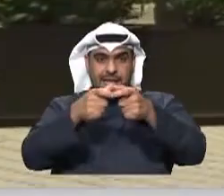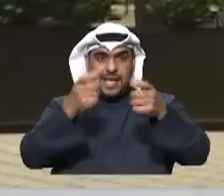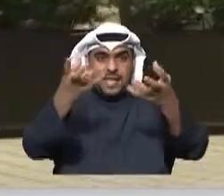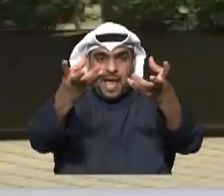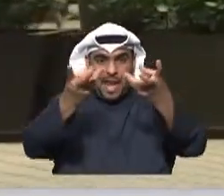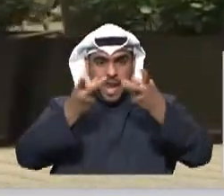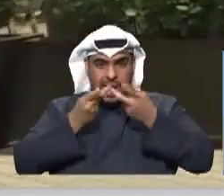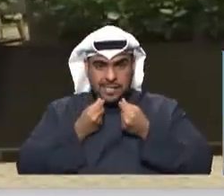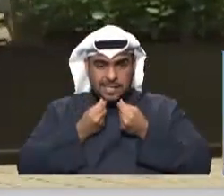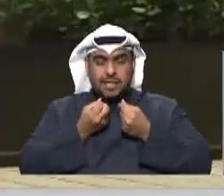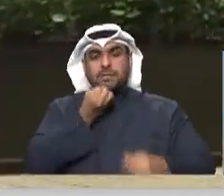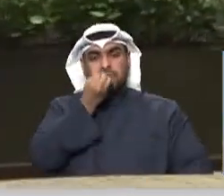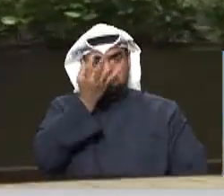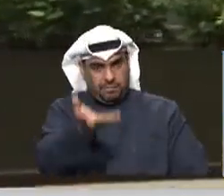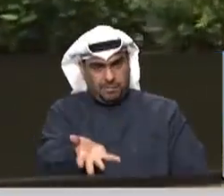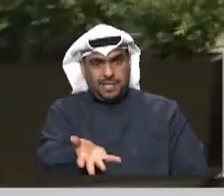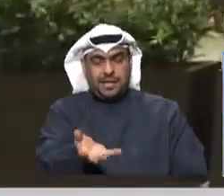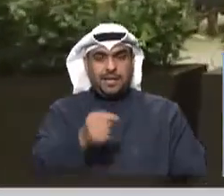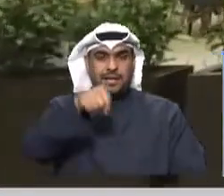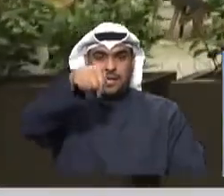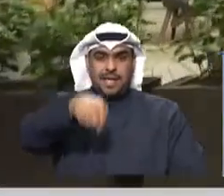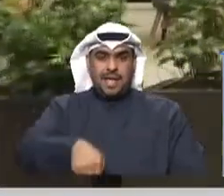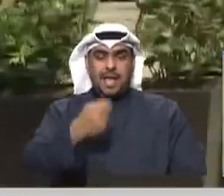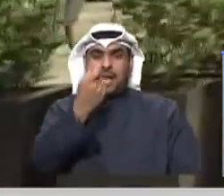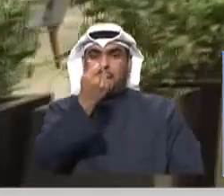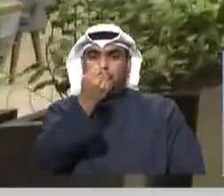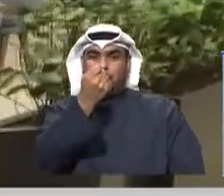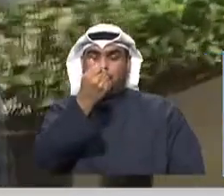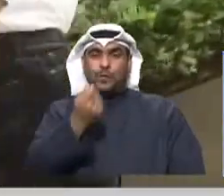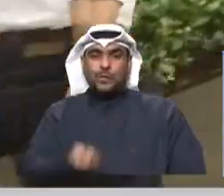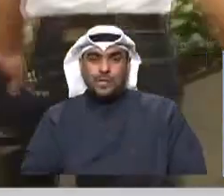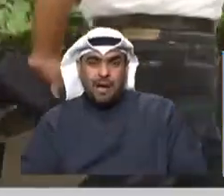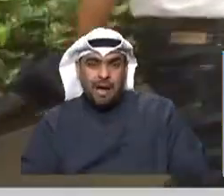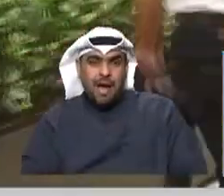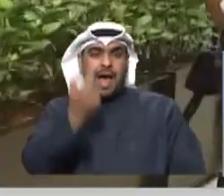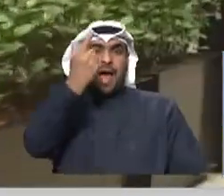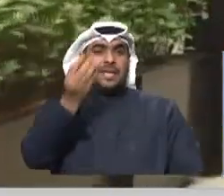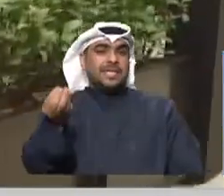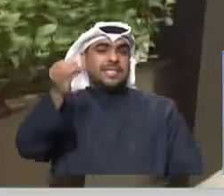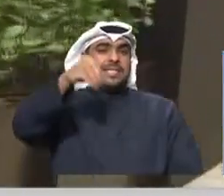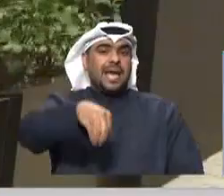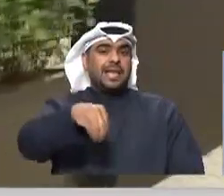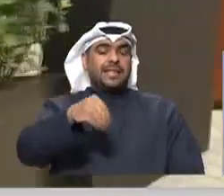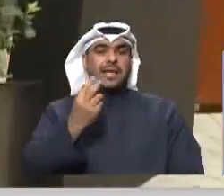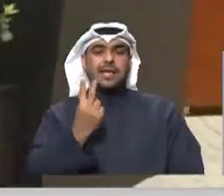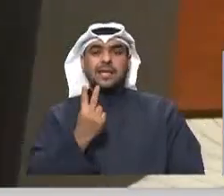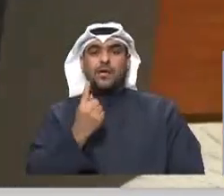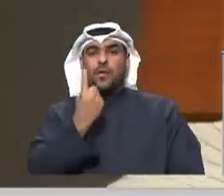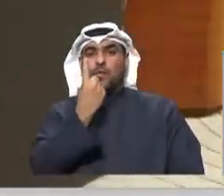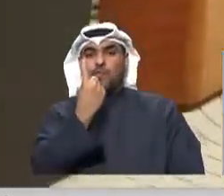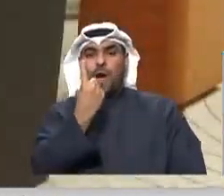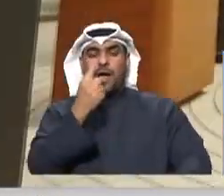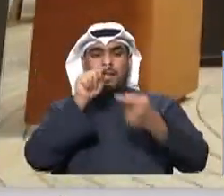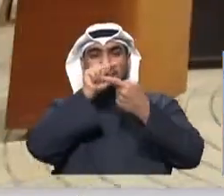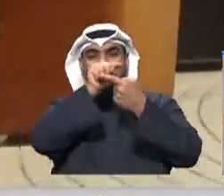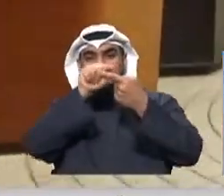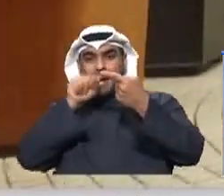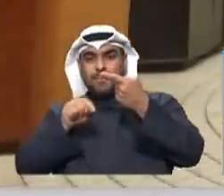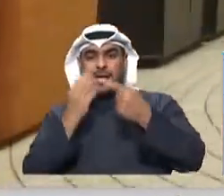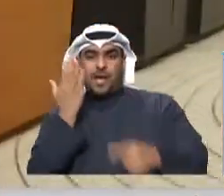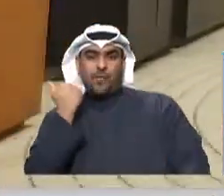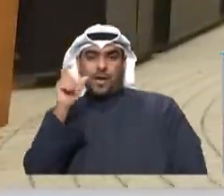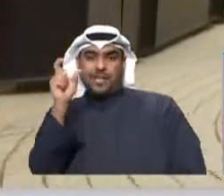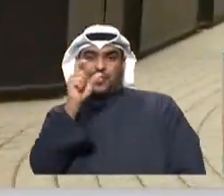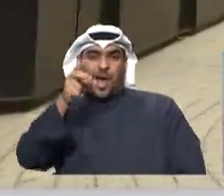القياسيه لاسعار المستهلكين انما اعدل التضخم في الكويت تفعل 17% في ديسمبر الماضي